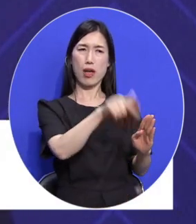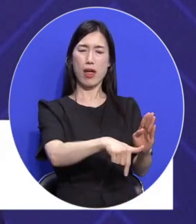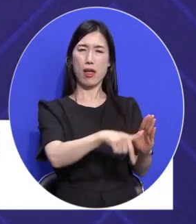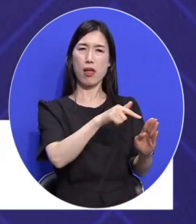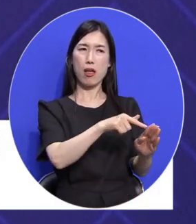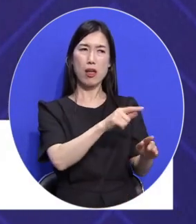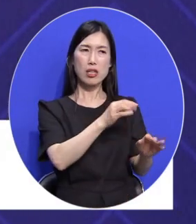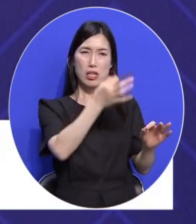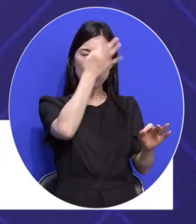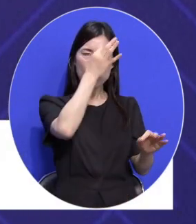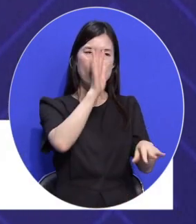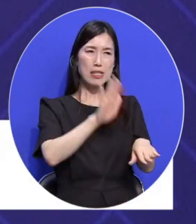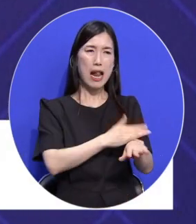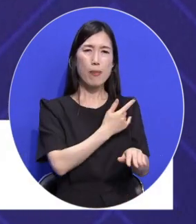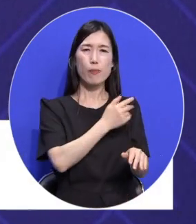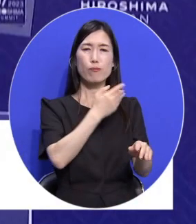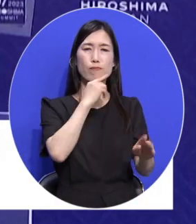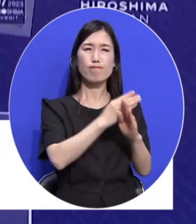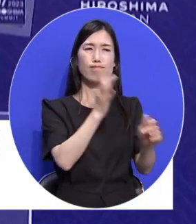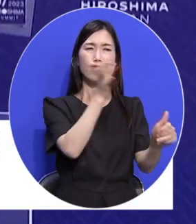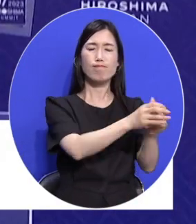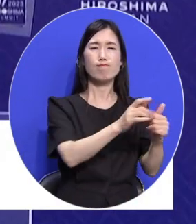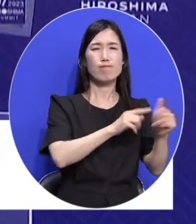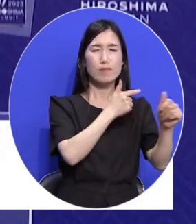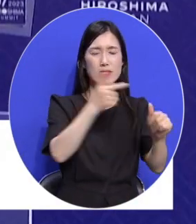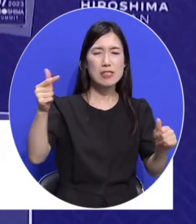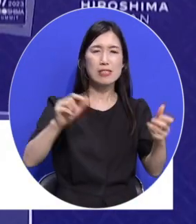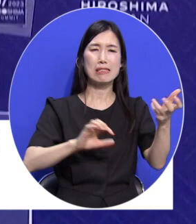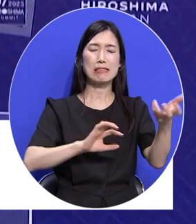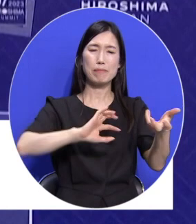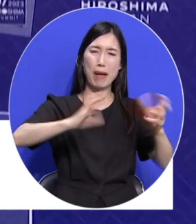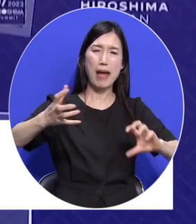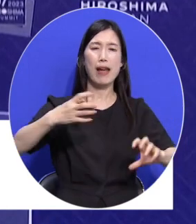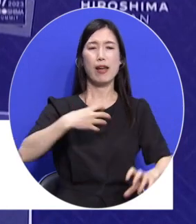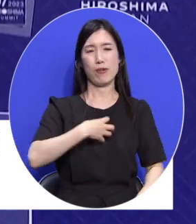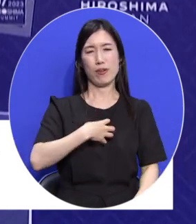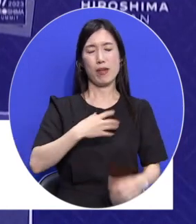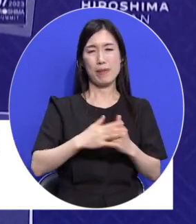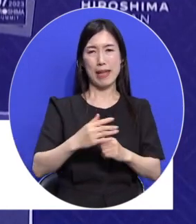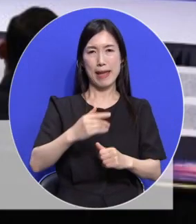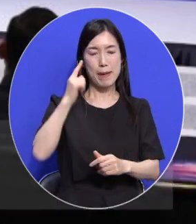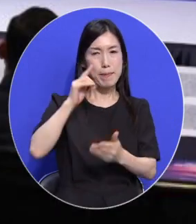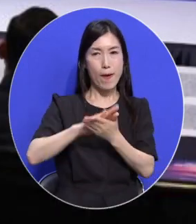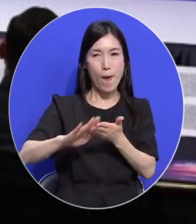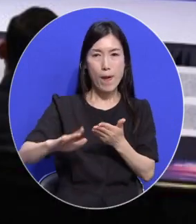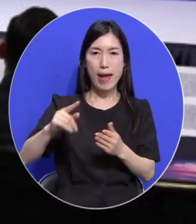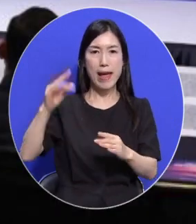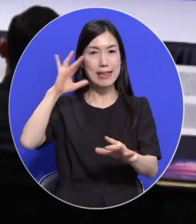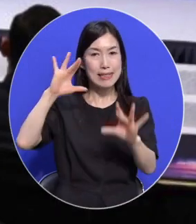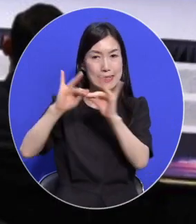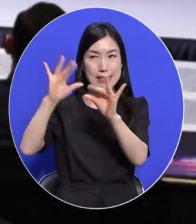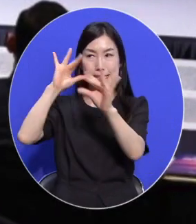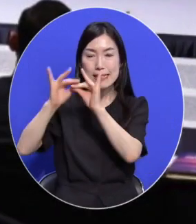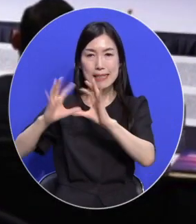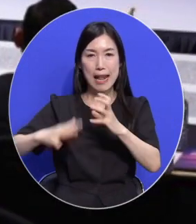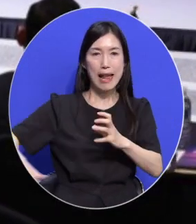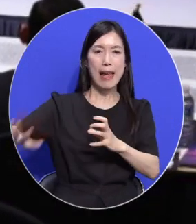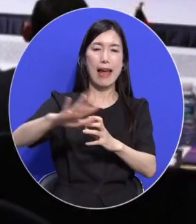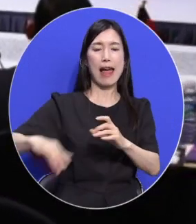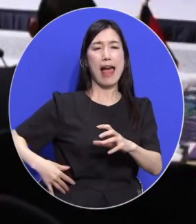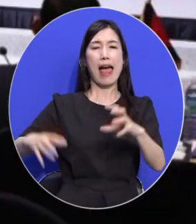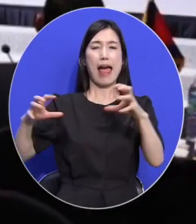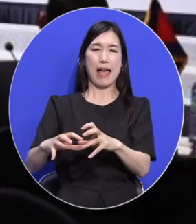손에 들어갈 위험이 심각한 우려로 남아 있다며 우방국간의 협력을 강조했습니다 한편 올해 출범